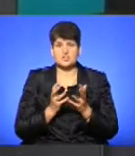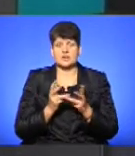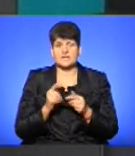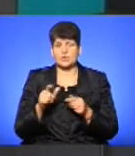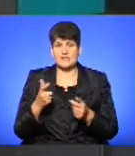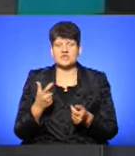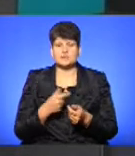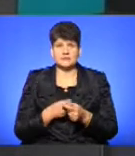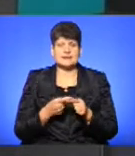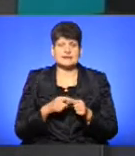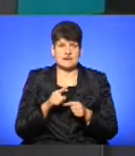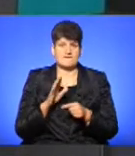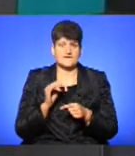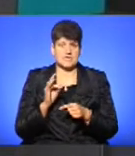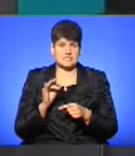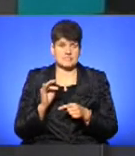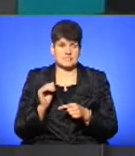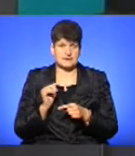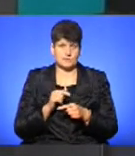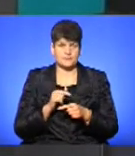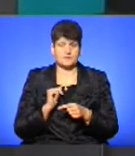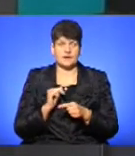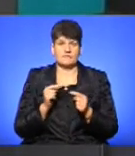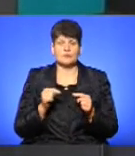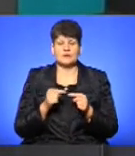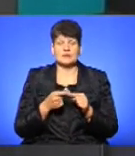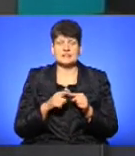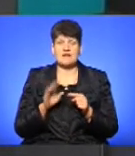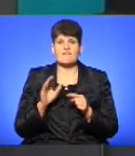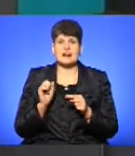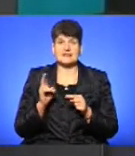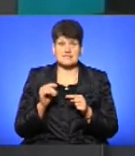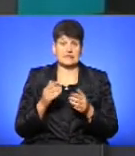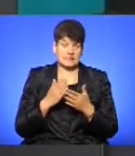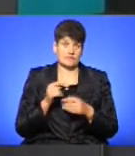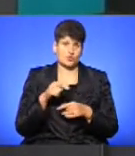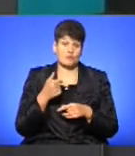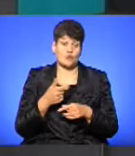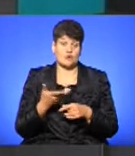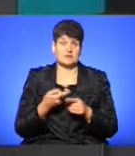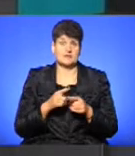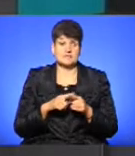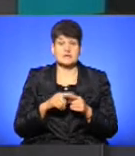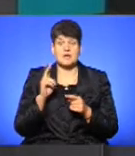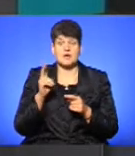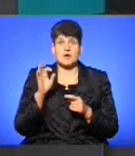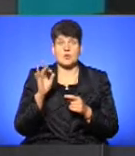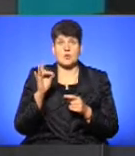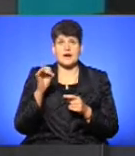щепилася цією вакциною. Відповідно, ця вакцина є і в цьому році, це виробник Корея,